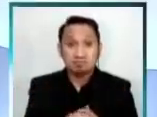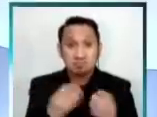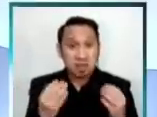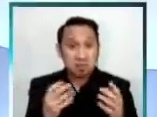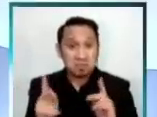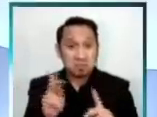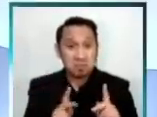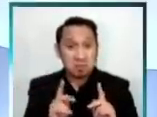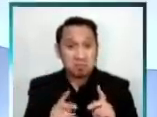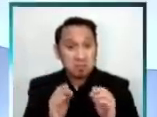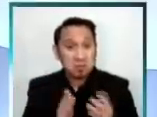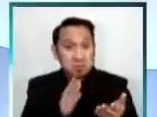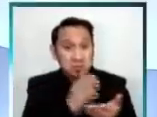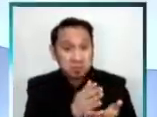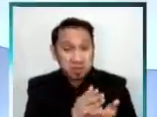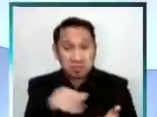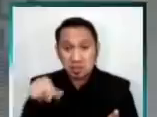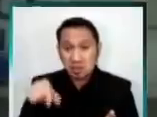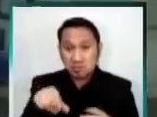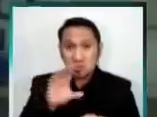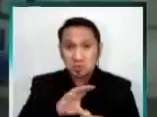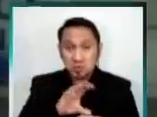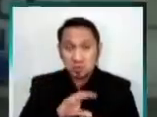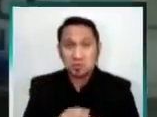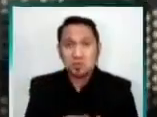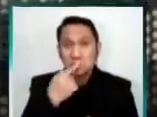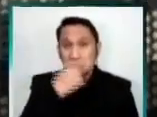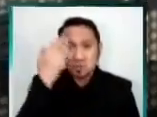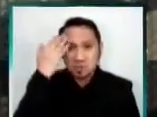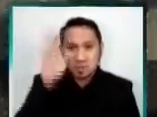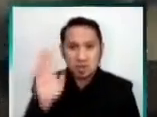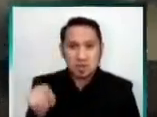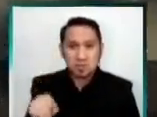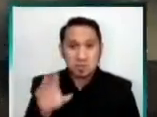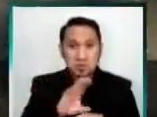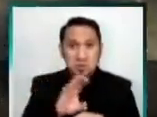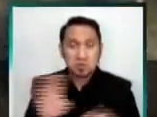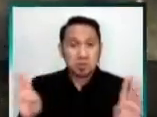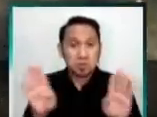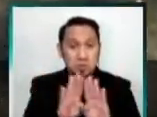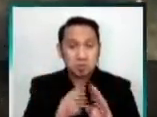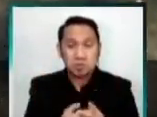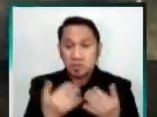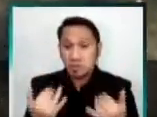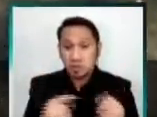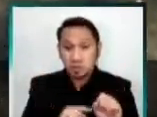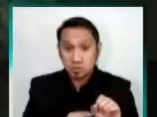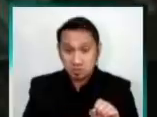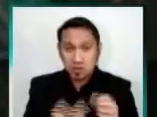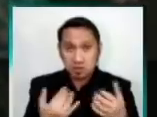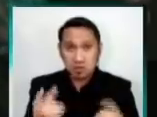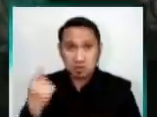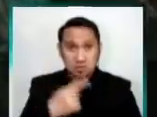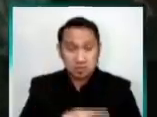para sana dumalo sa First Friday Mass. Hindi raw kasi nila alam na sarado ang simbahan. Simula yan ngayong araw hanggang sa Linggo, pista ng